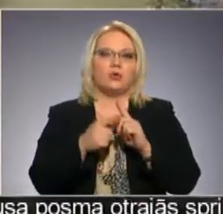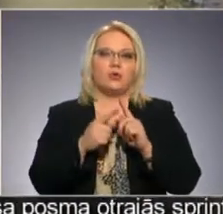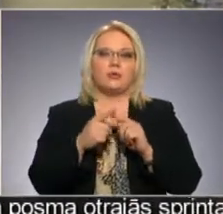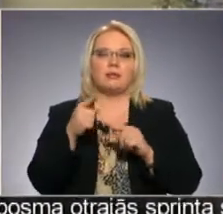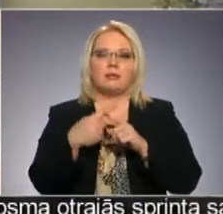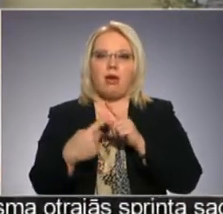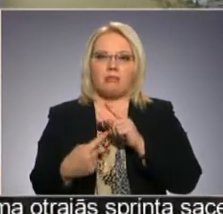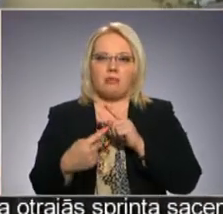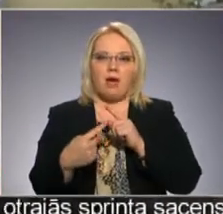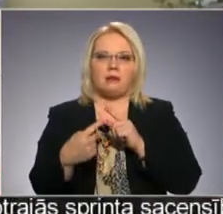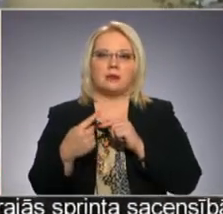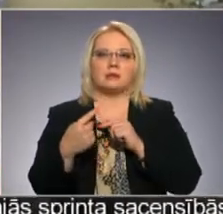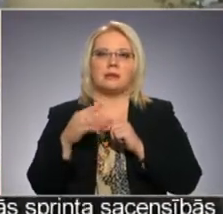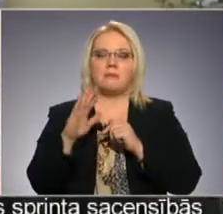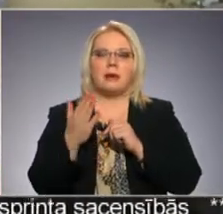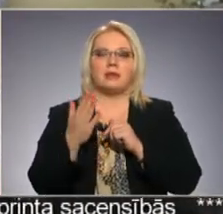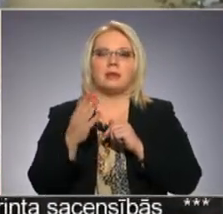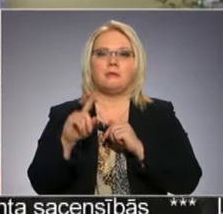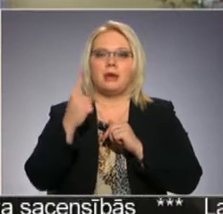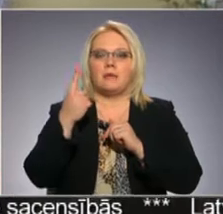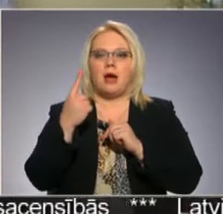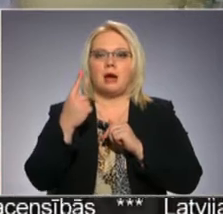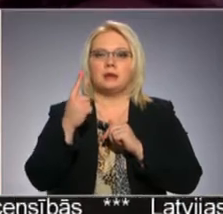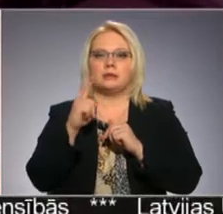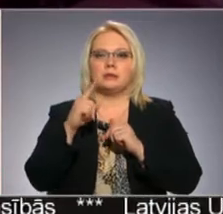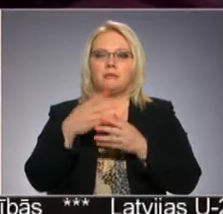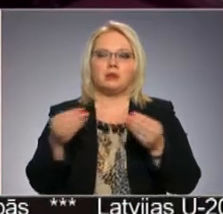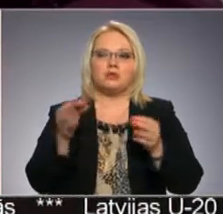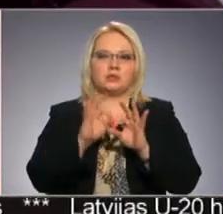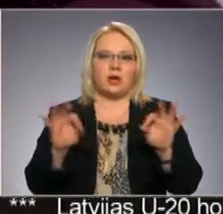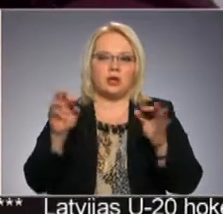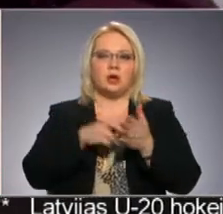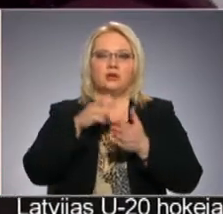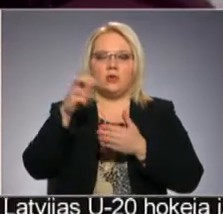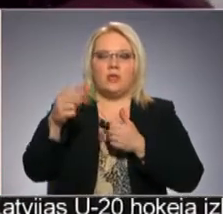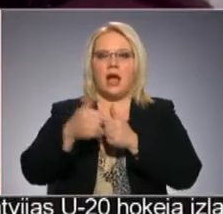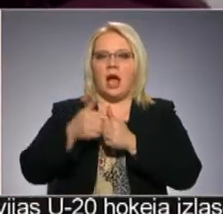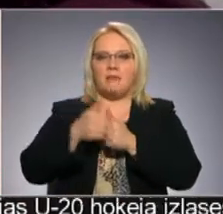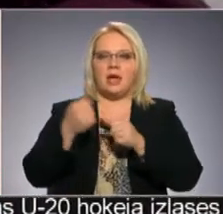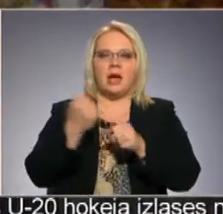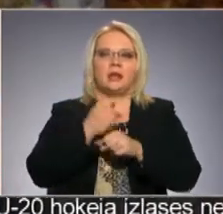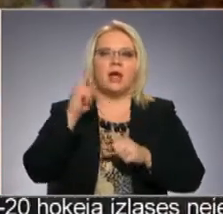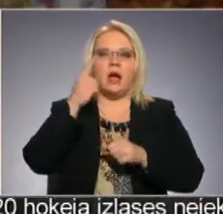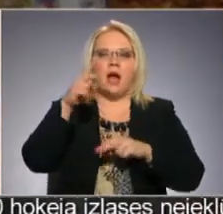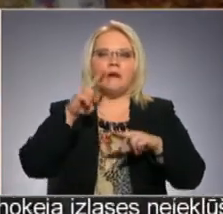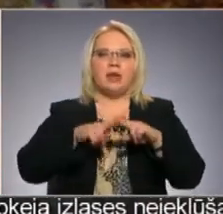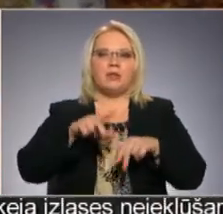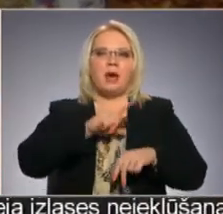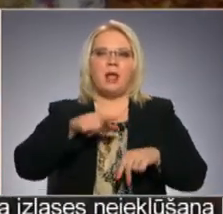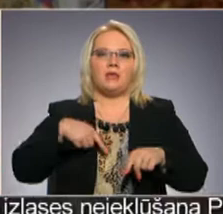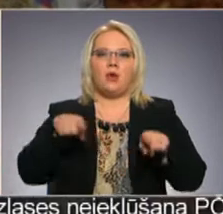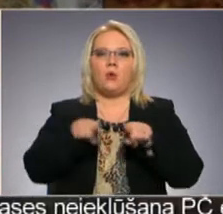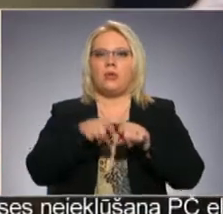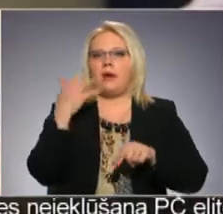tādas lētākas, bet pirmās pazūd skaistākās. Sūtīts tiek gan tepat kaimiņiem, gan uz tālākām vietām Latvijā